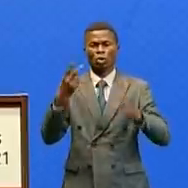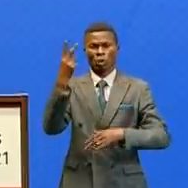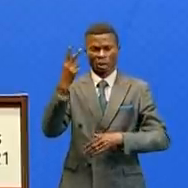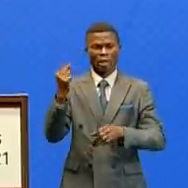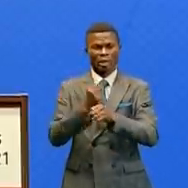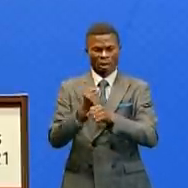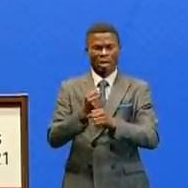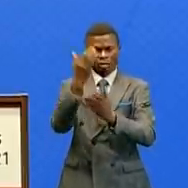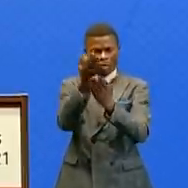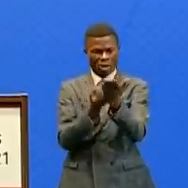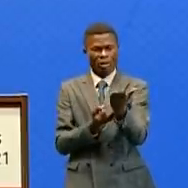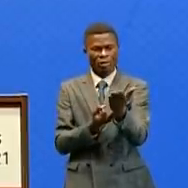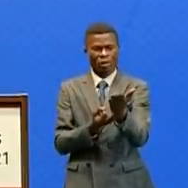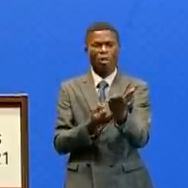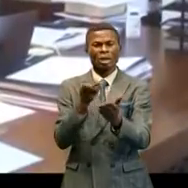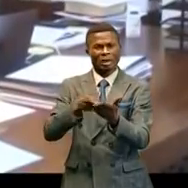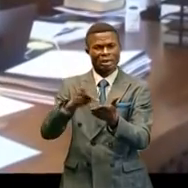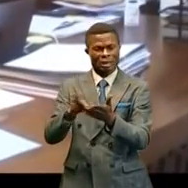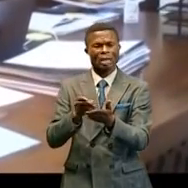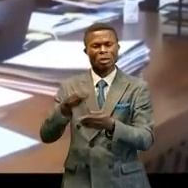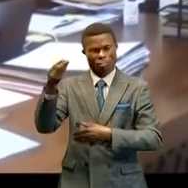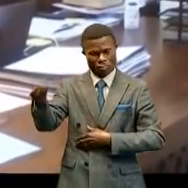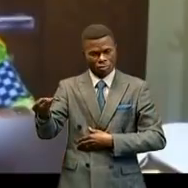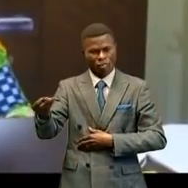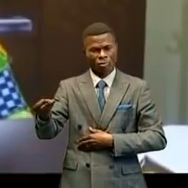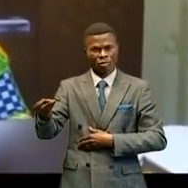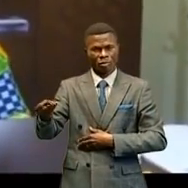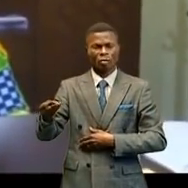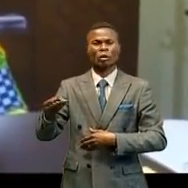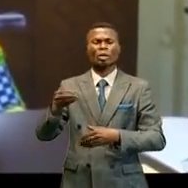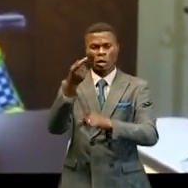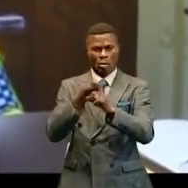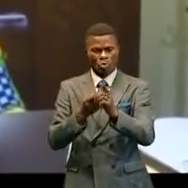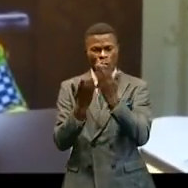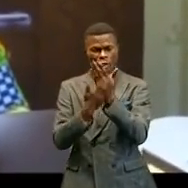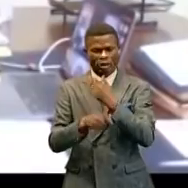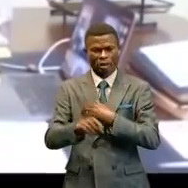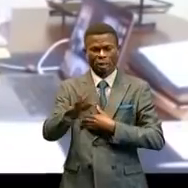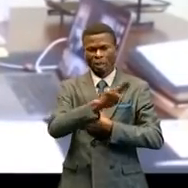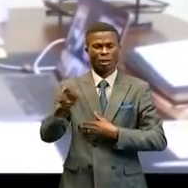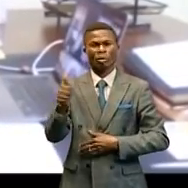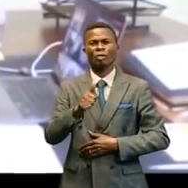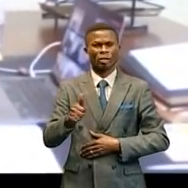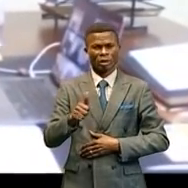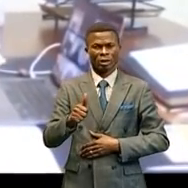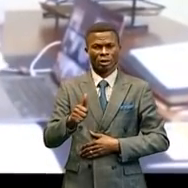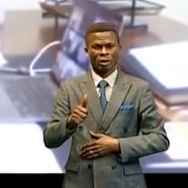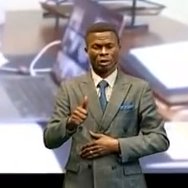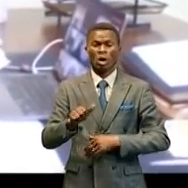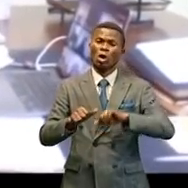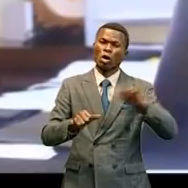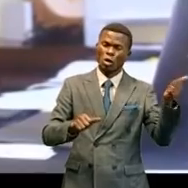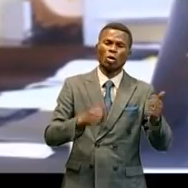déjà alignés et touchent leurs primes des risques réajustées à partir de ce mois de juillet 2021. Les